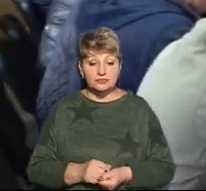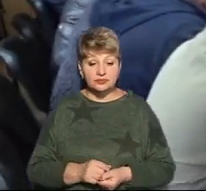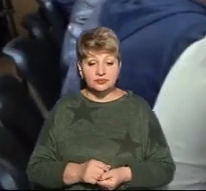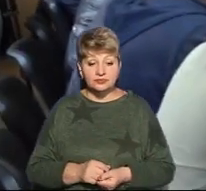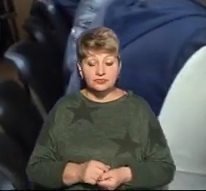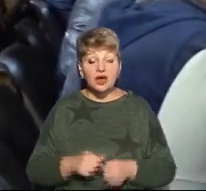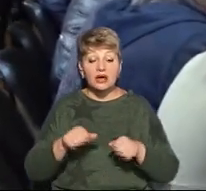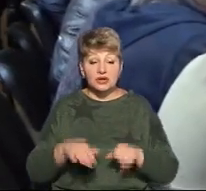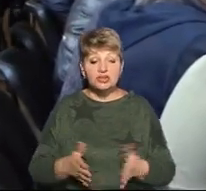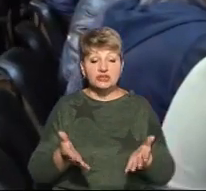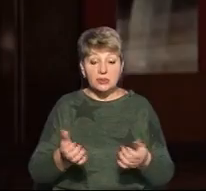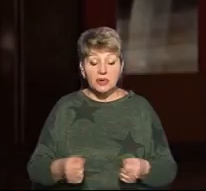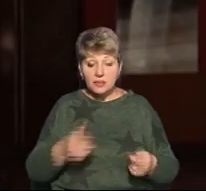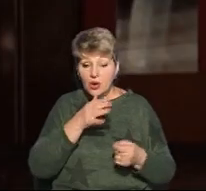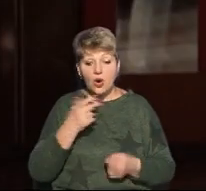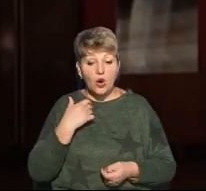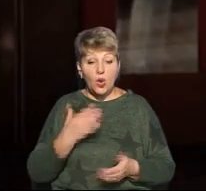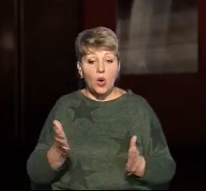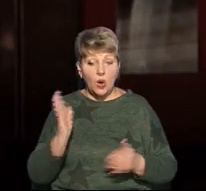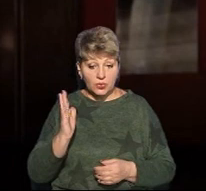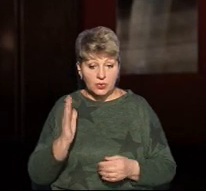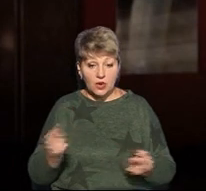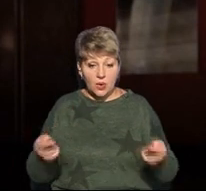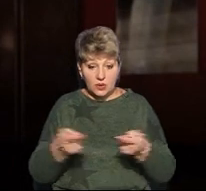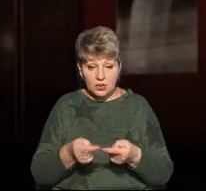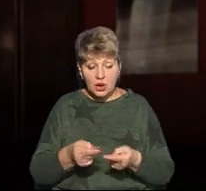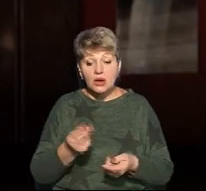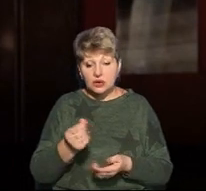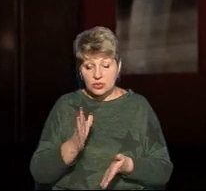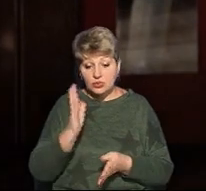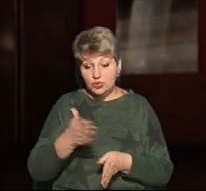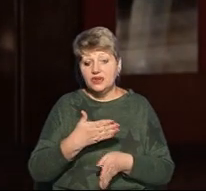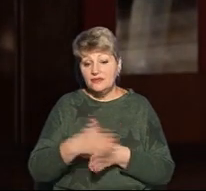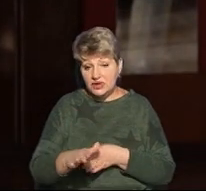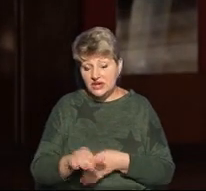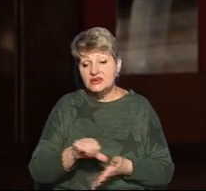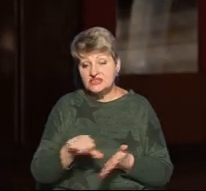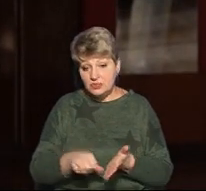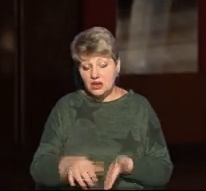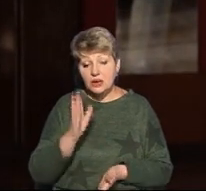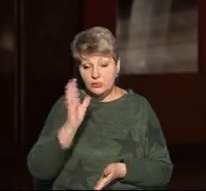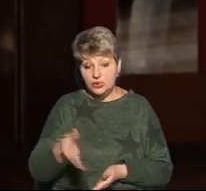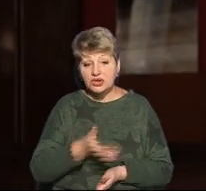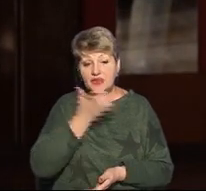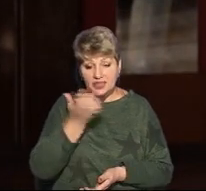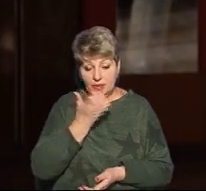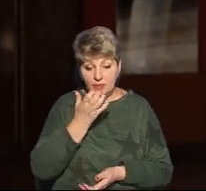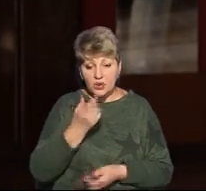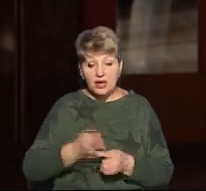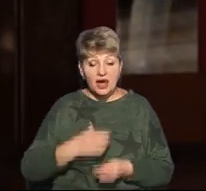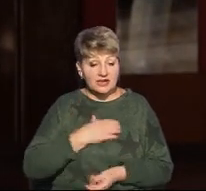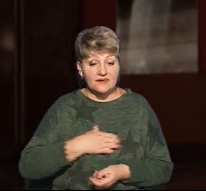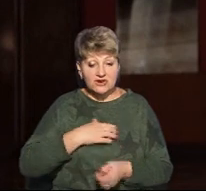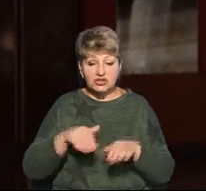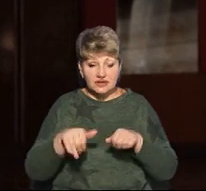Утримались. Рішення прийнято одноголосно. Тобто кошти будуть виділені, я думаю, Сміла буде з теплом. Тобто це були дуже важливі рішення для того,